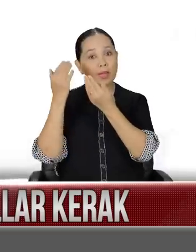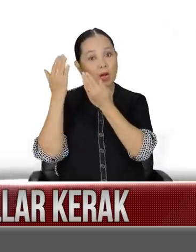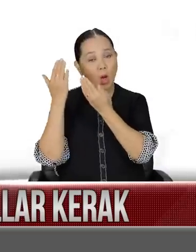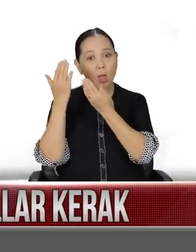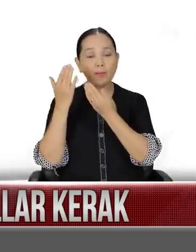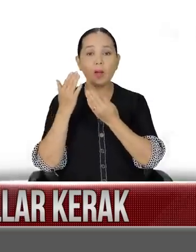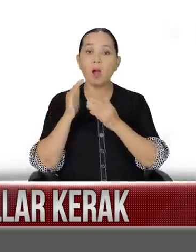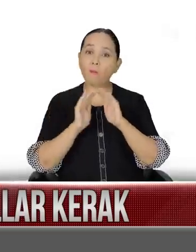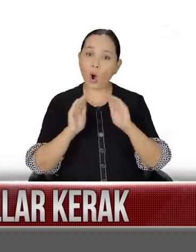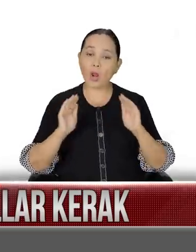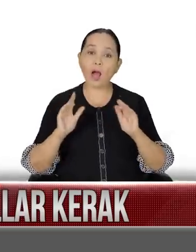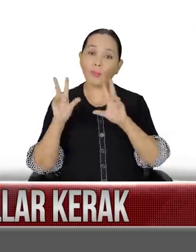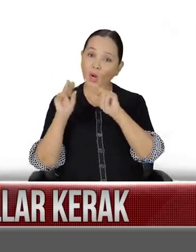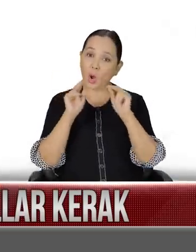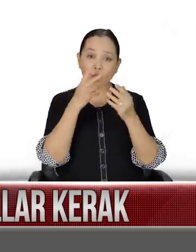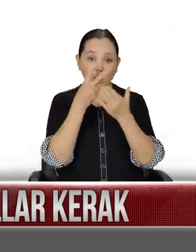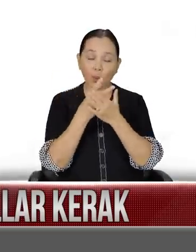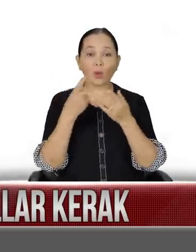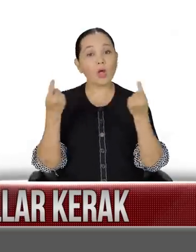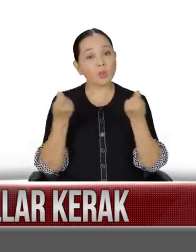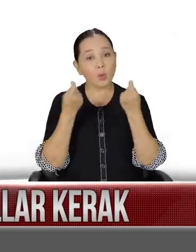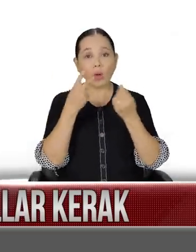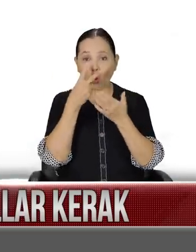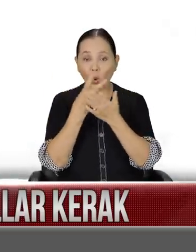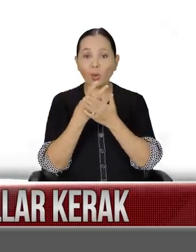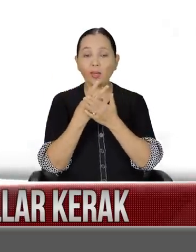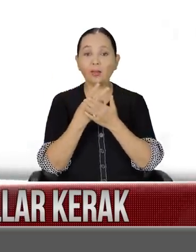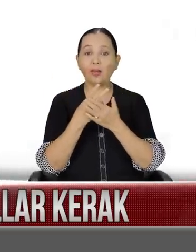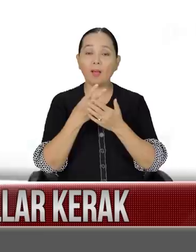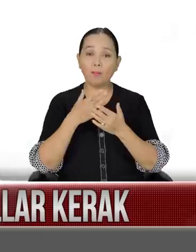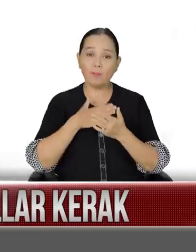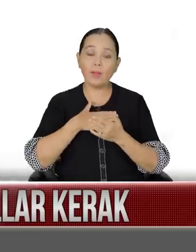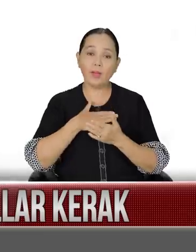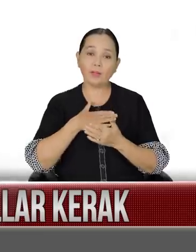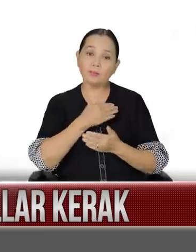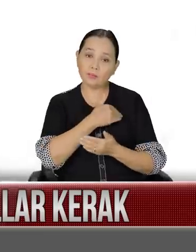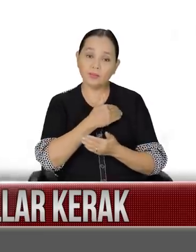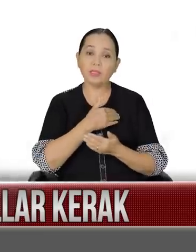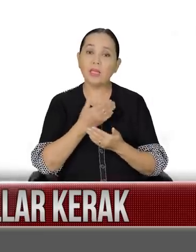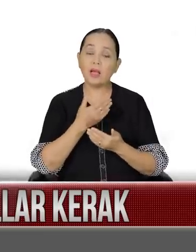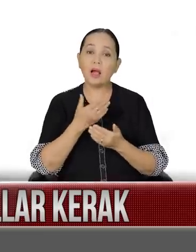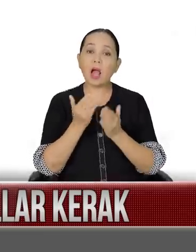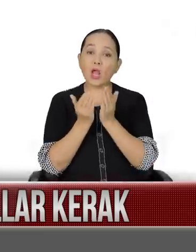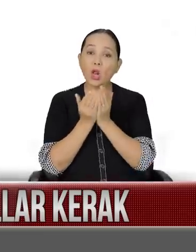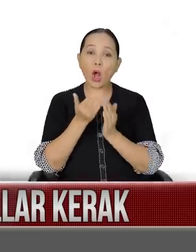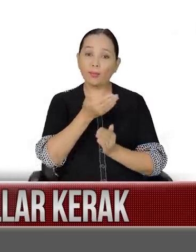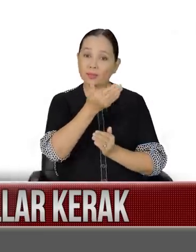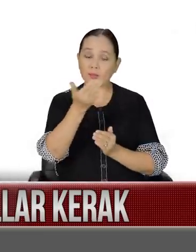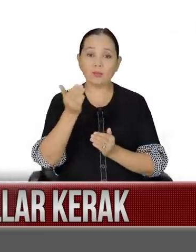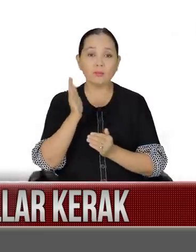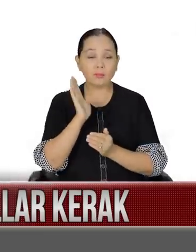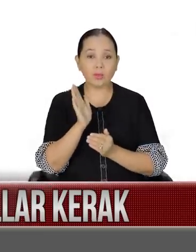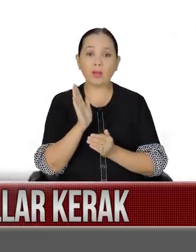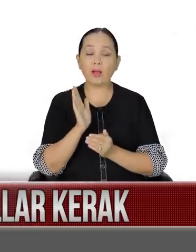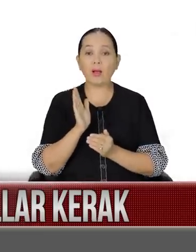ilahi. Vallarım rahatını görüp, toylarını görüp, nasip eyleyip. İlahim sizlerine duada bol